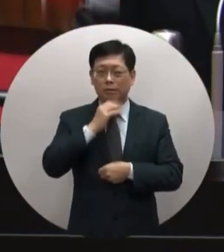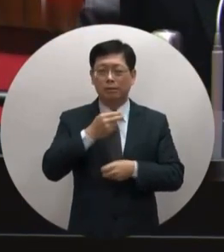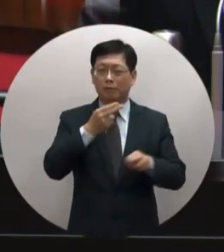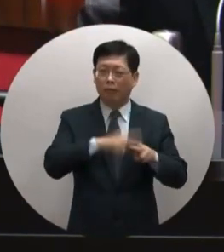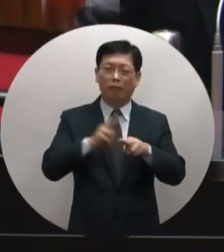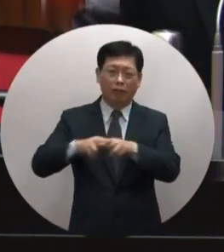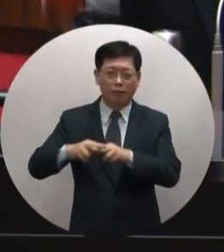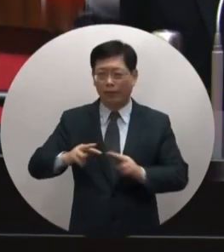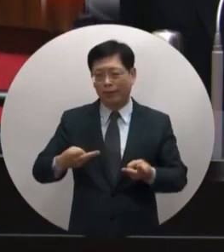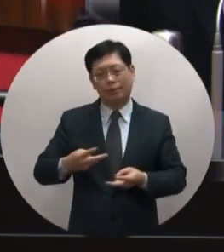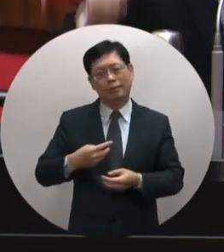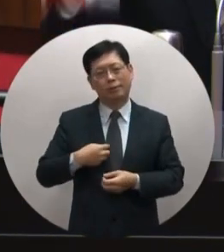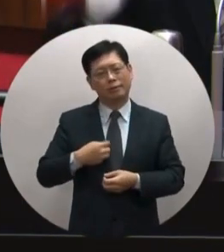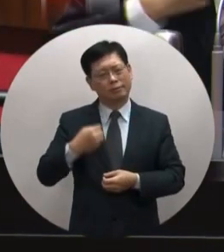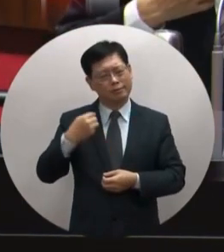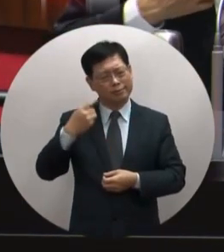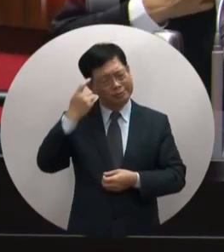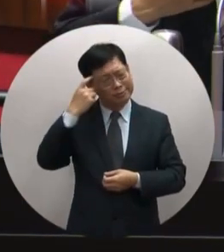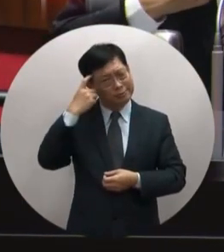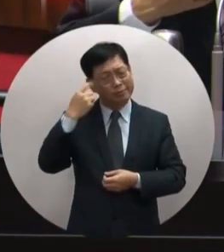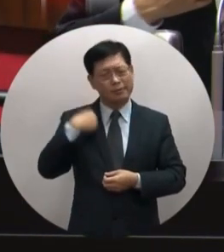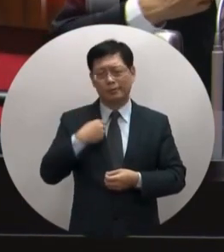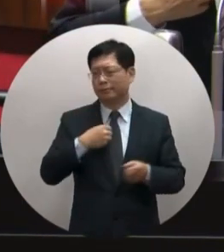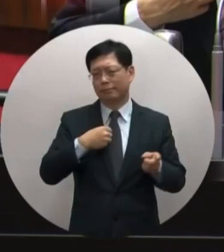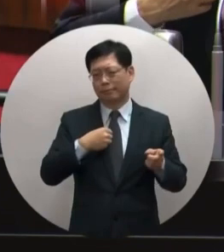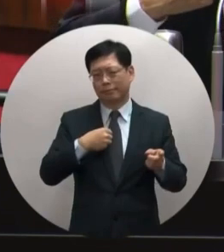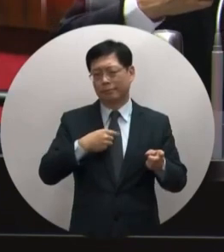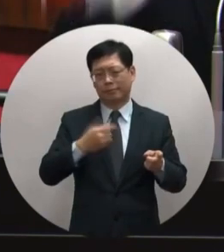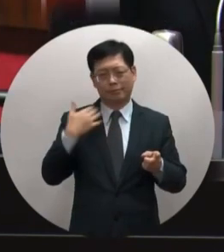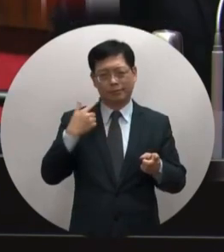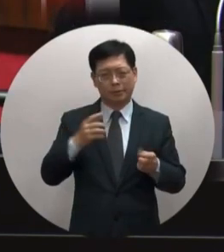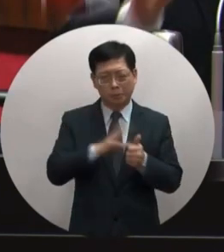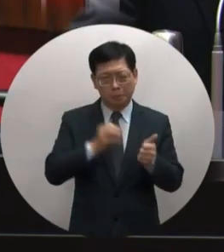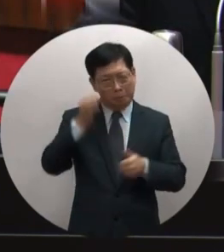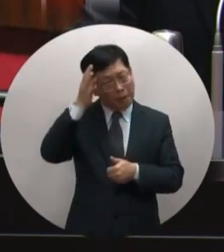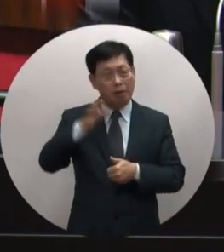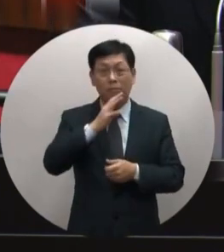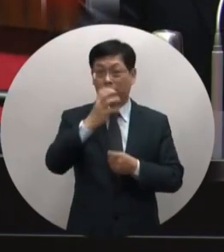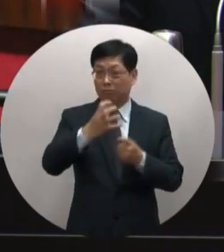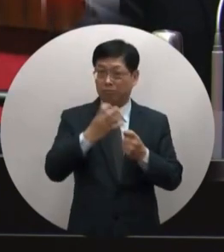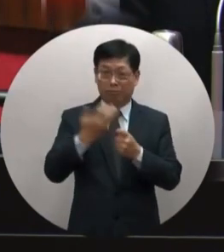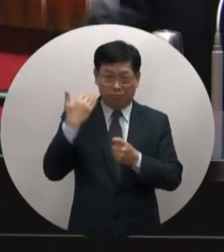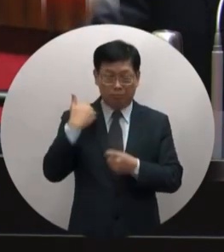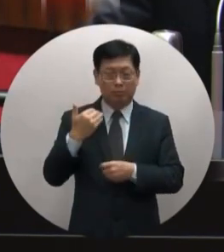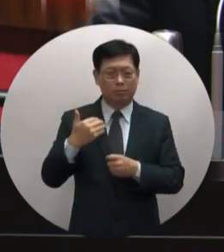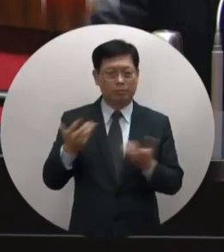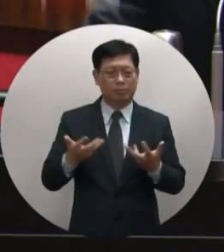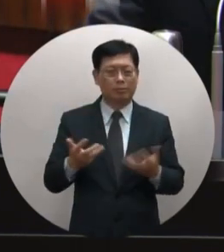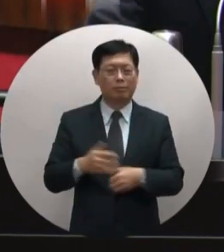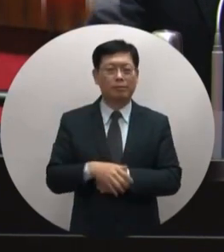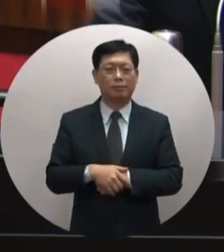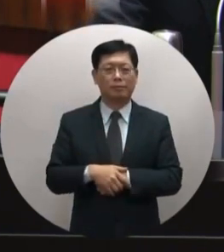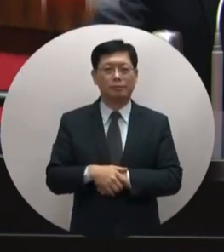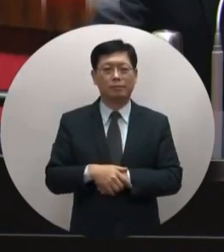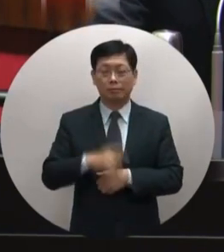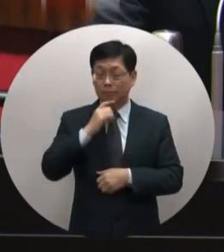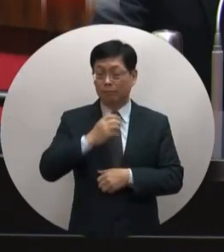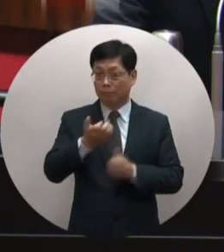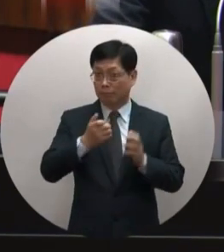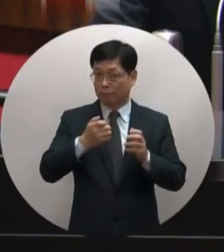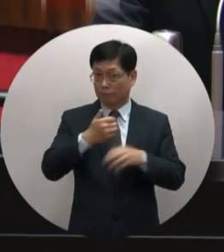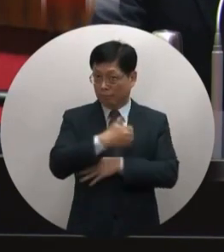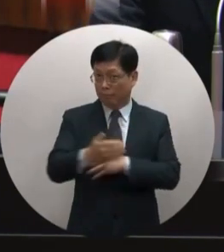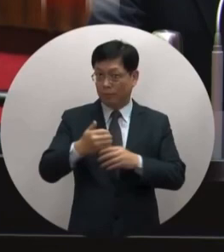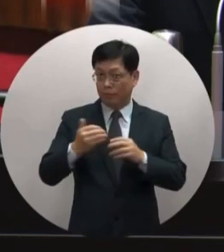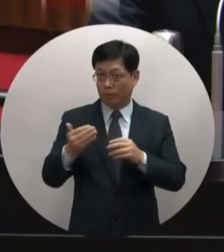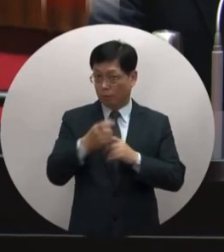幾線我一直生意得到這個教訓那已經是四十年前的事所以錢正宜港我